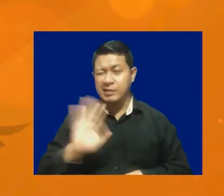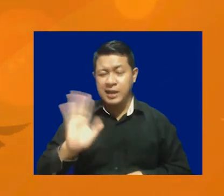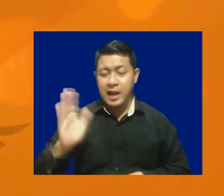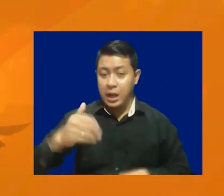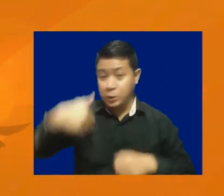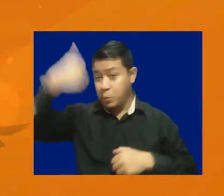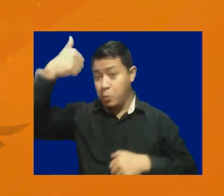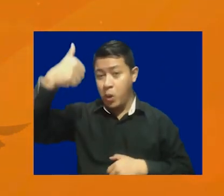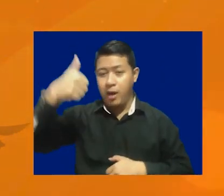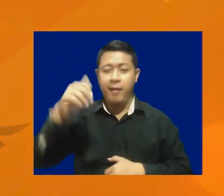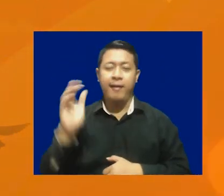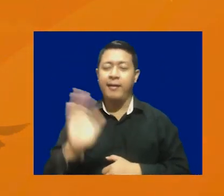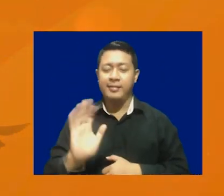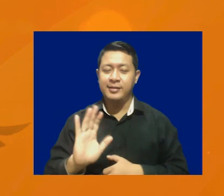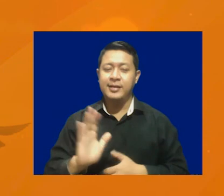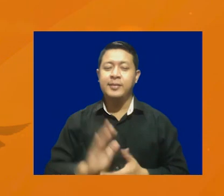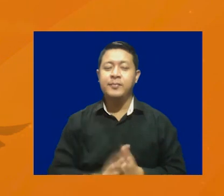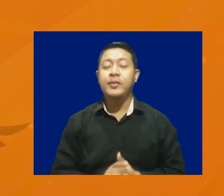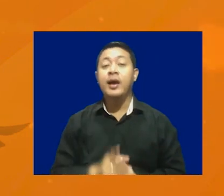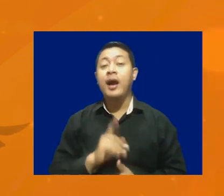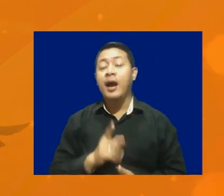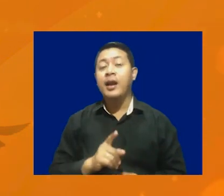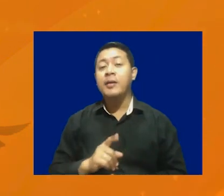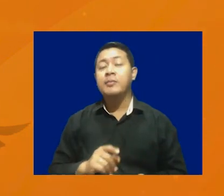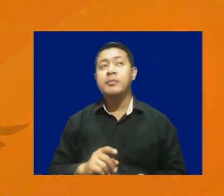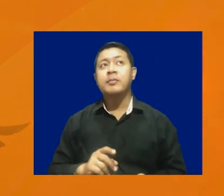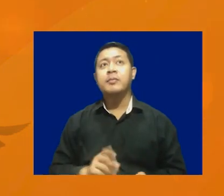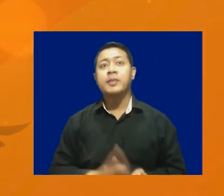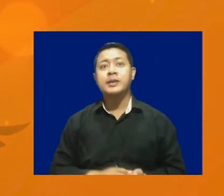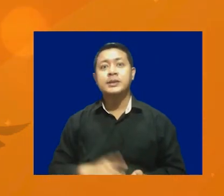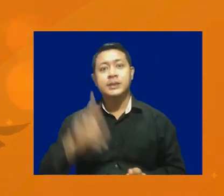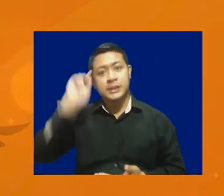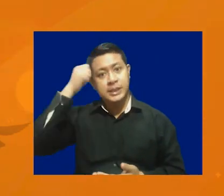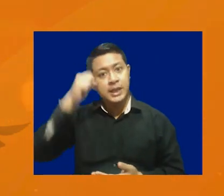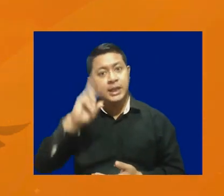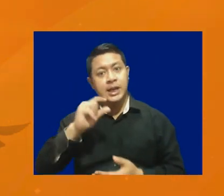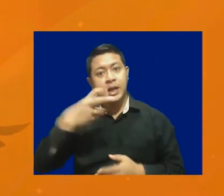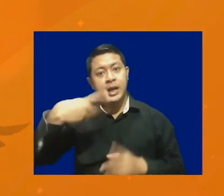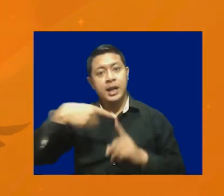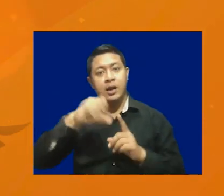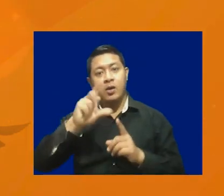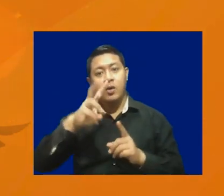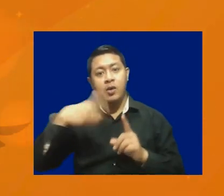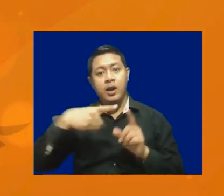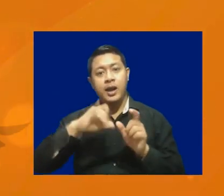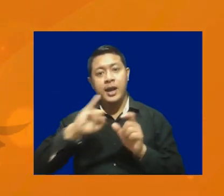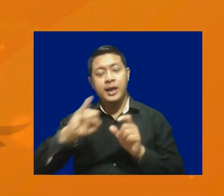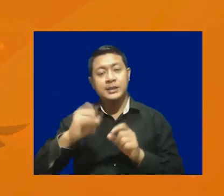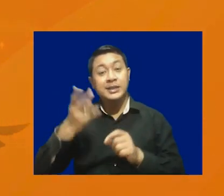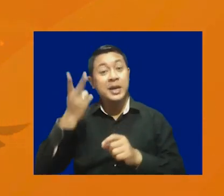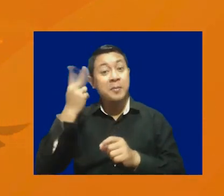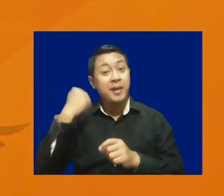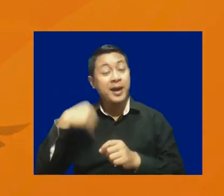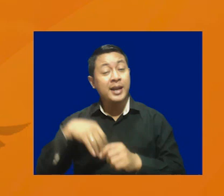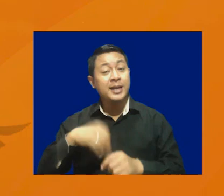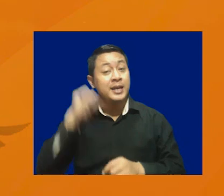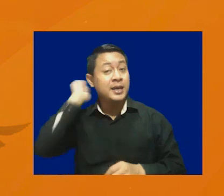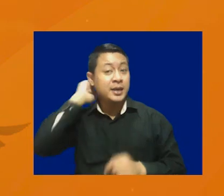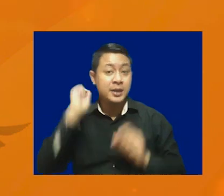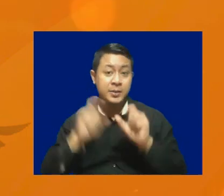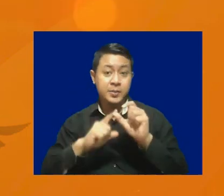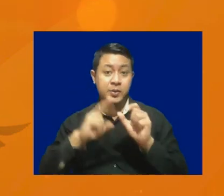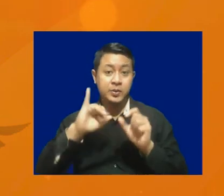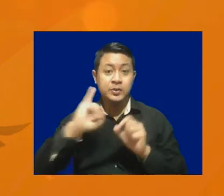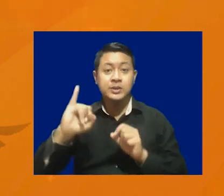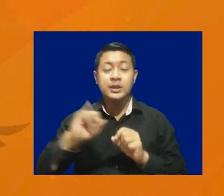Pribadi yang Tidak Sempurna. Tentu masih ingat dalam rekoleksi yang pertama kemarin,